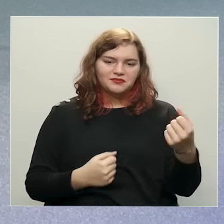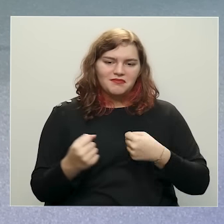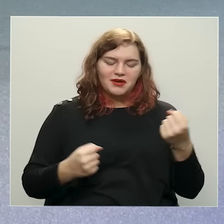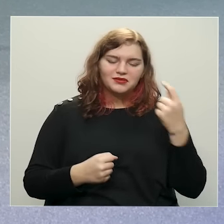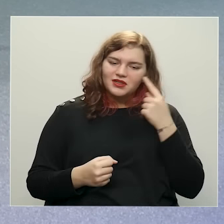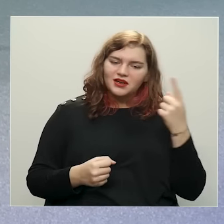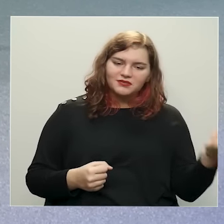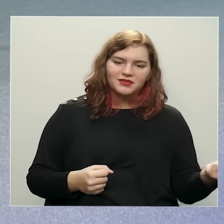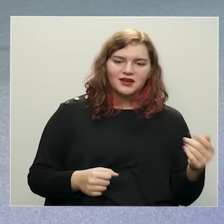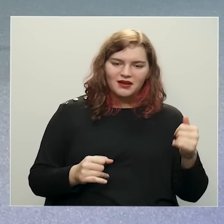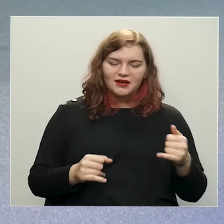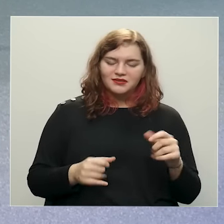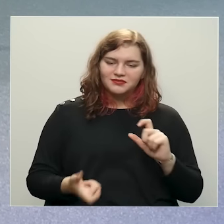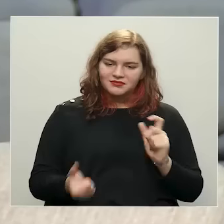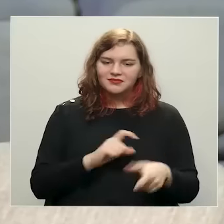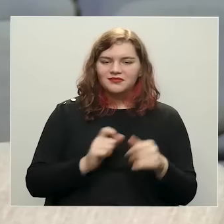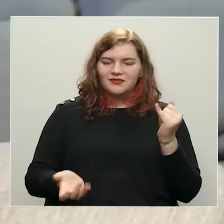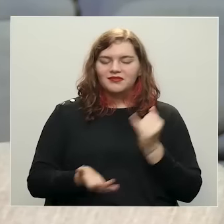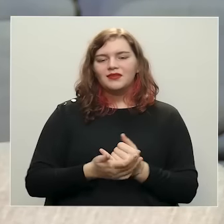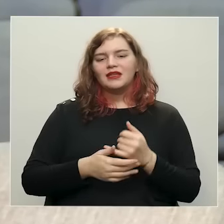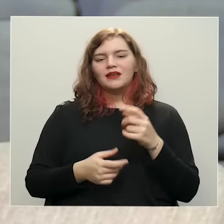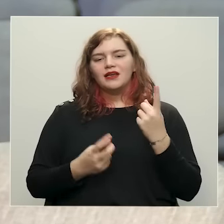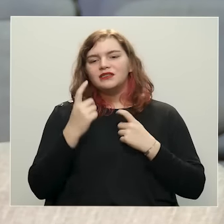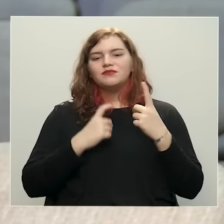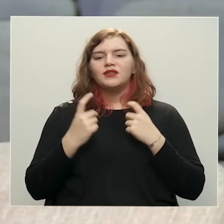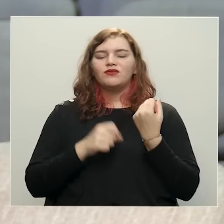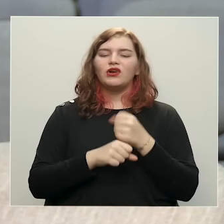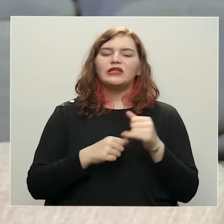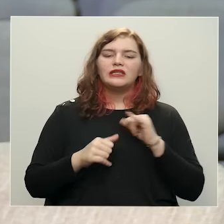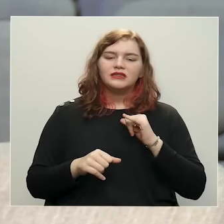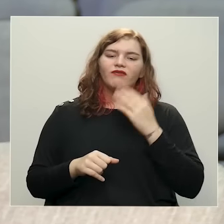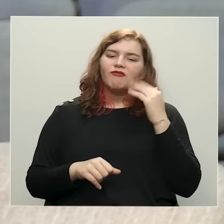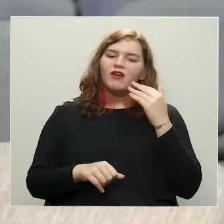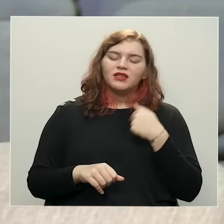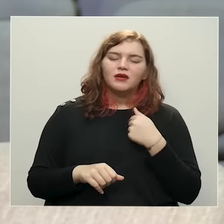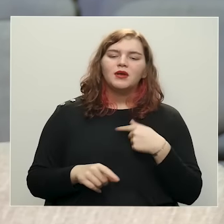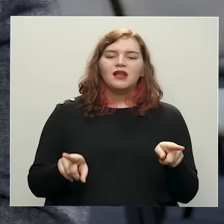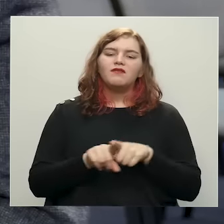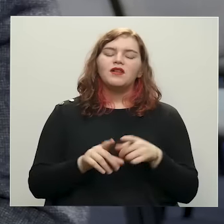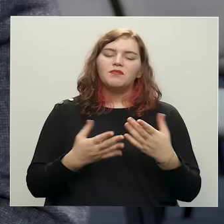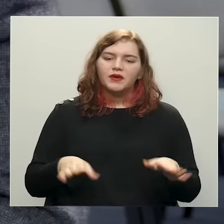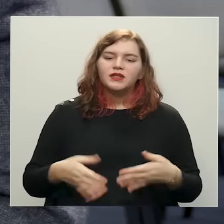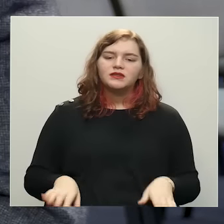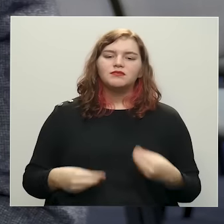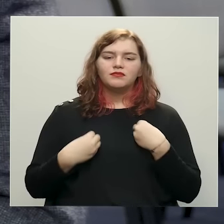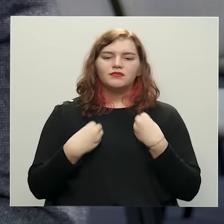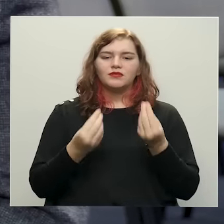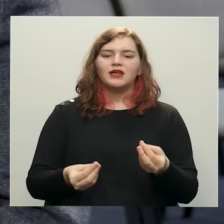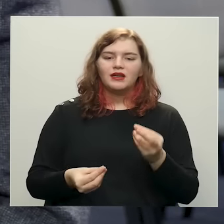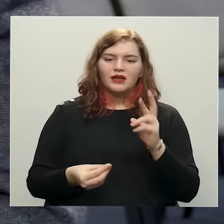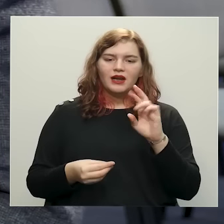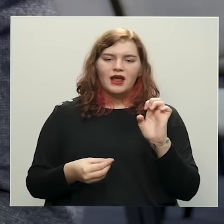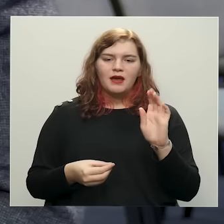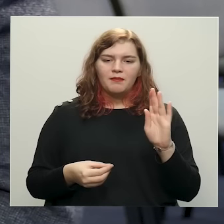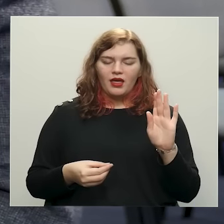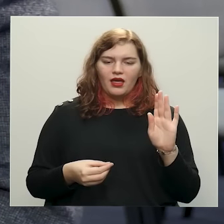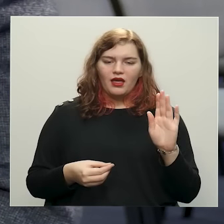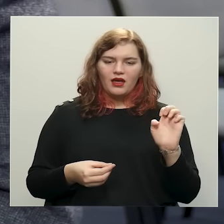Da, bine. Slavă Domnului. Da. Ați avut o experiență interesantă cu fata dumneavoastră. Da, tot la Brădățel, mi-a dat-o Dumnezeu pe Rebecca, pe cea